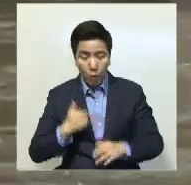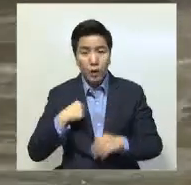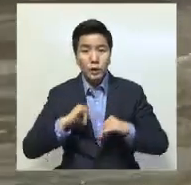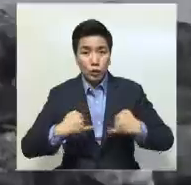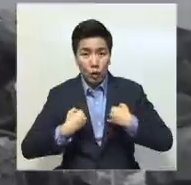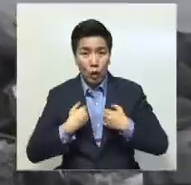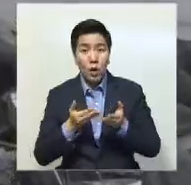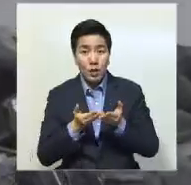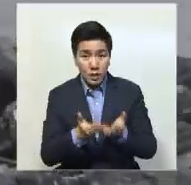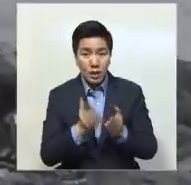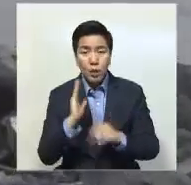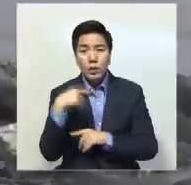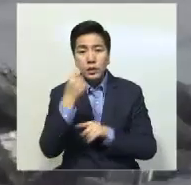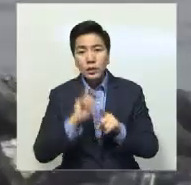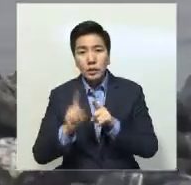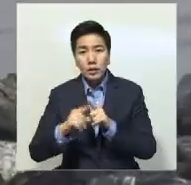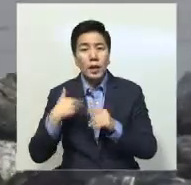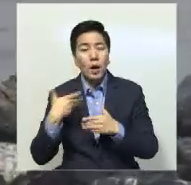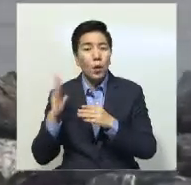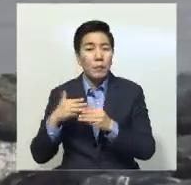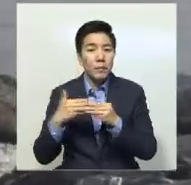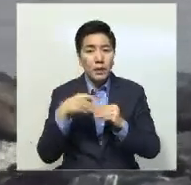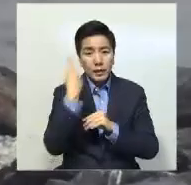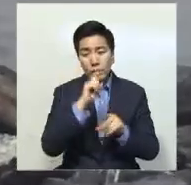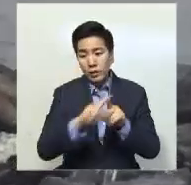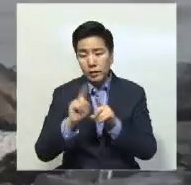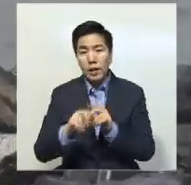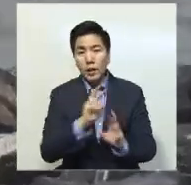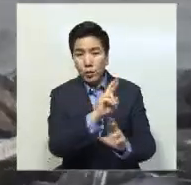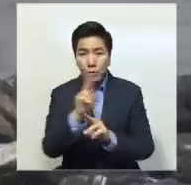าของเรือนำเที่ยวต่างๆรวมถึงนักท่องเที่ยวที่จะเดินทางไปในแต่ละพื้นที่ด้วยนะคะ